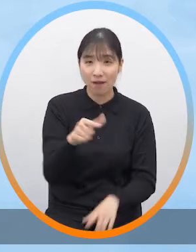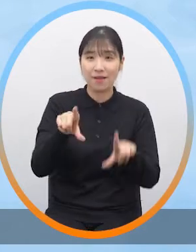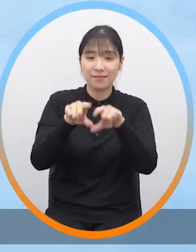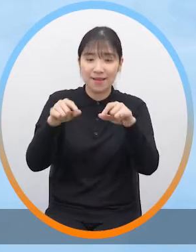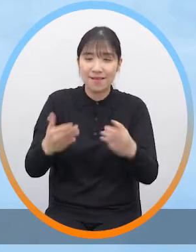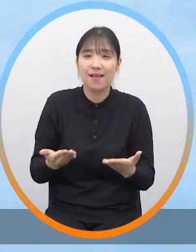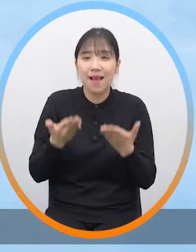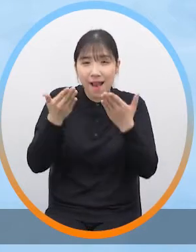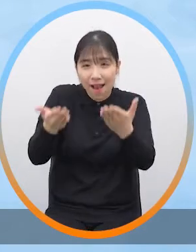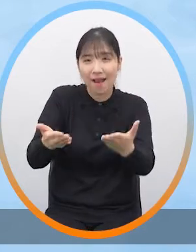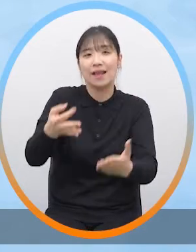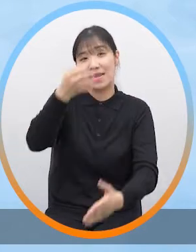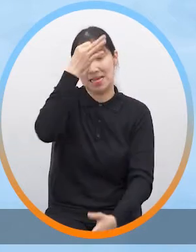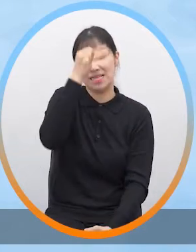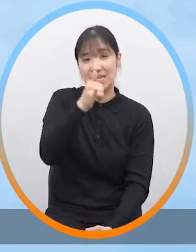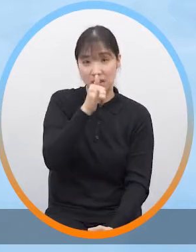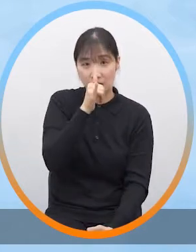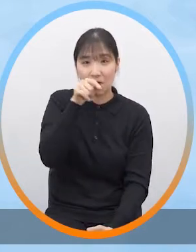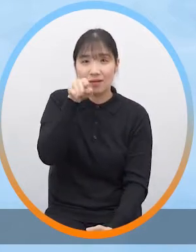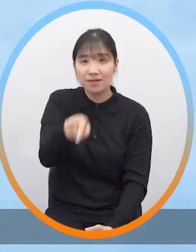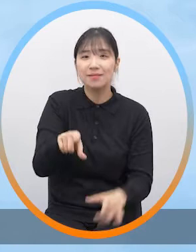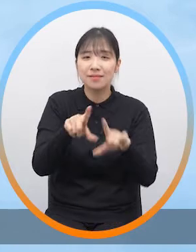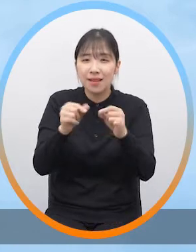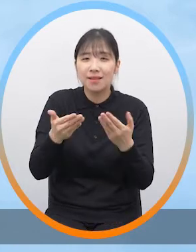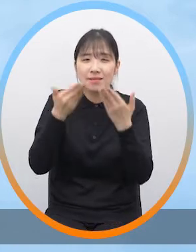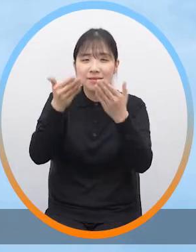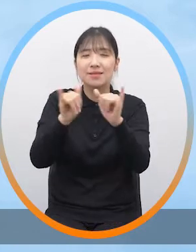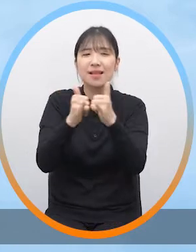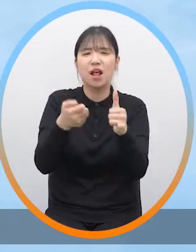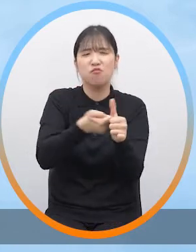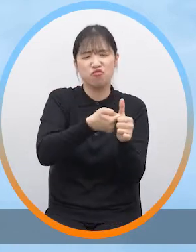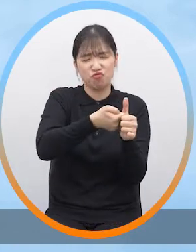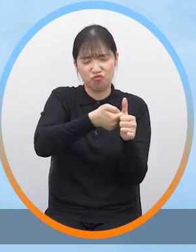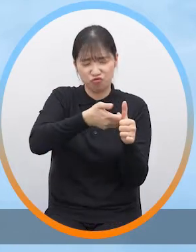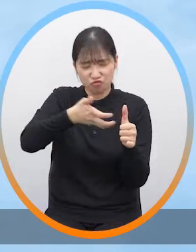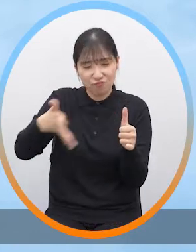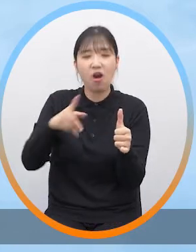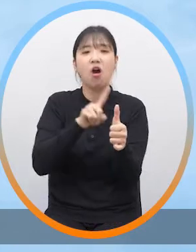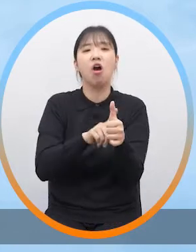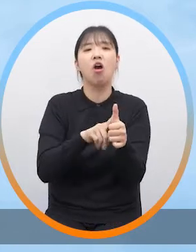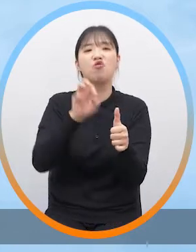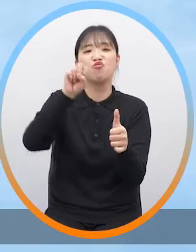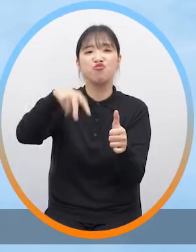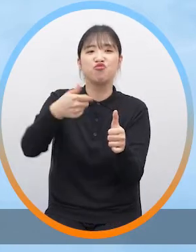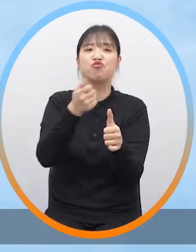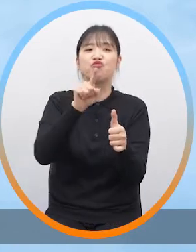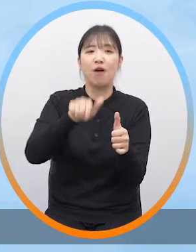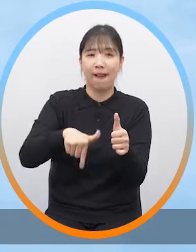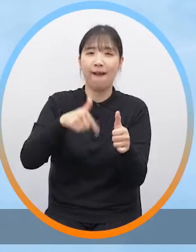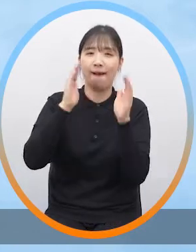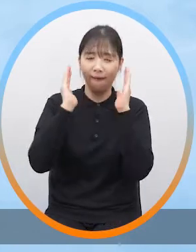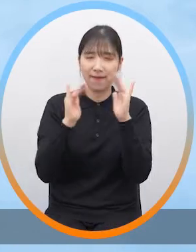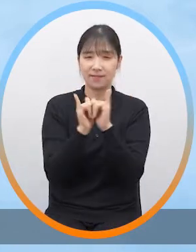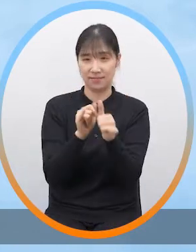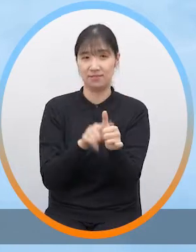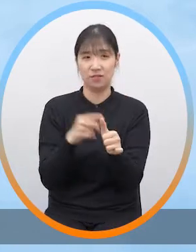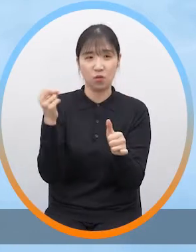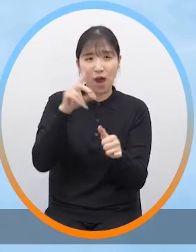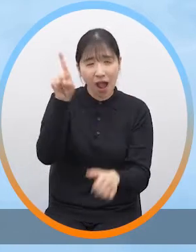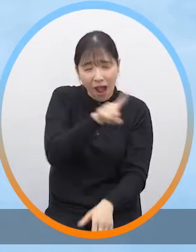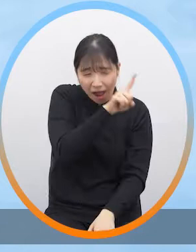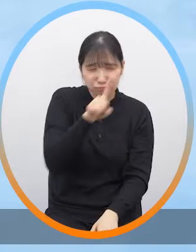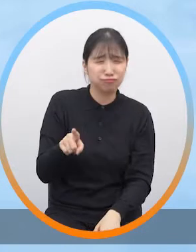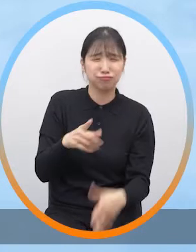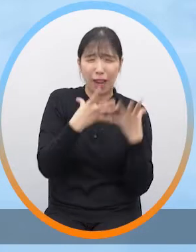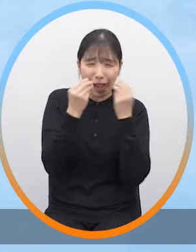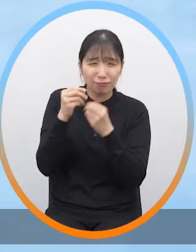서원도 제사 기능이 있고 그 서원에 제사 지내는 사람은 유명한 유학자라고 했습니다. 그리고 아무나